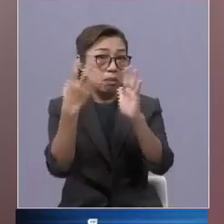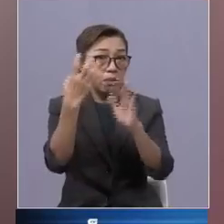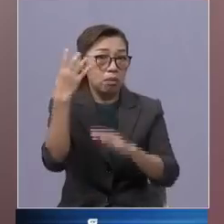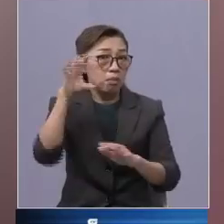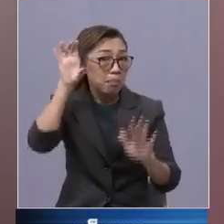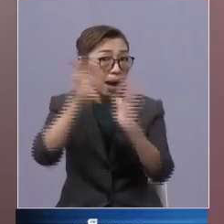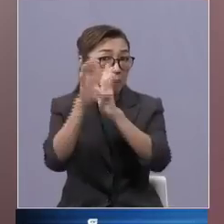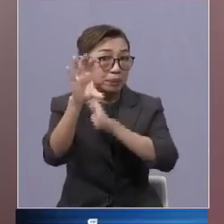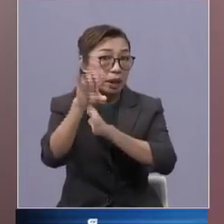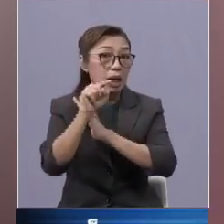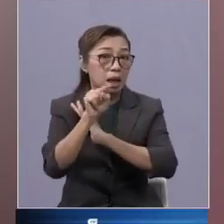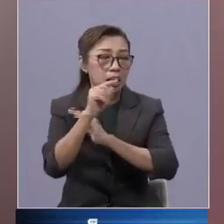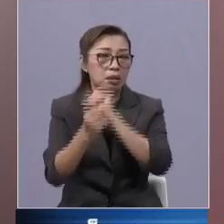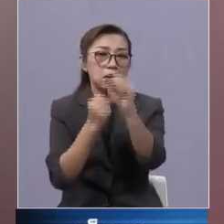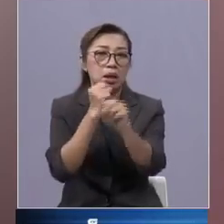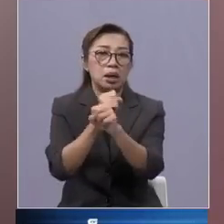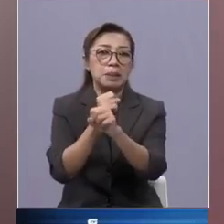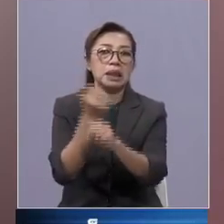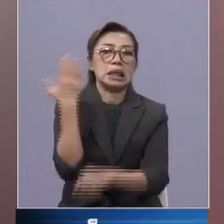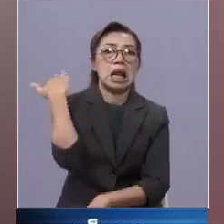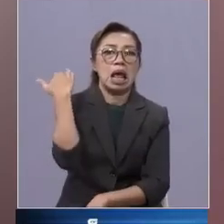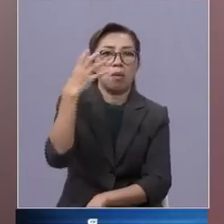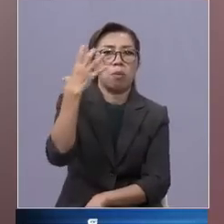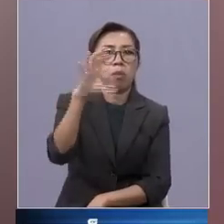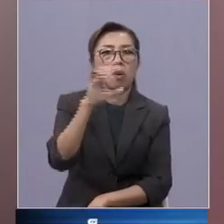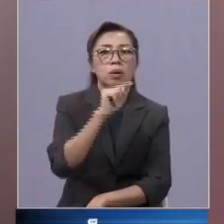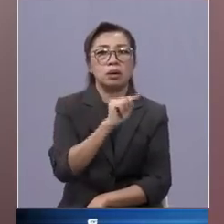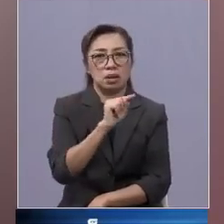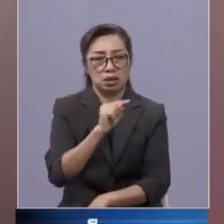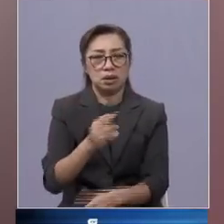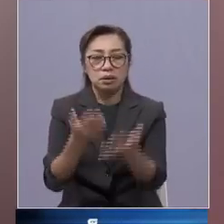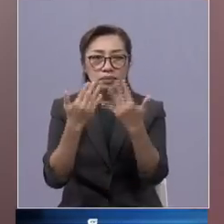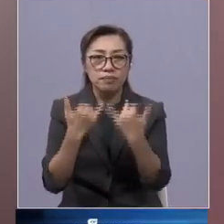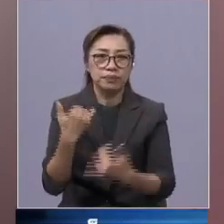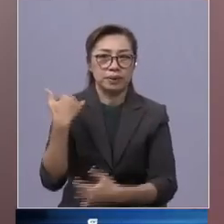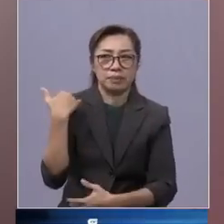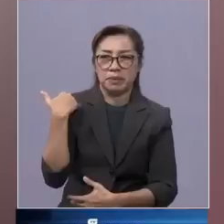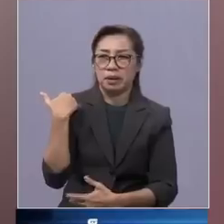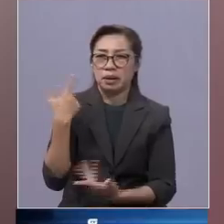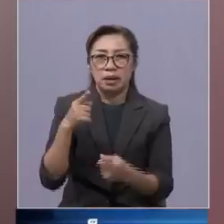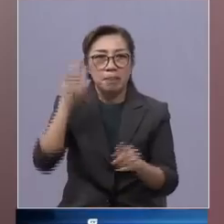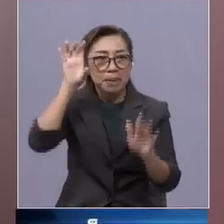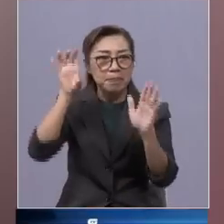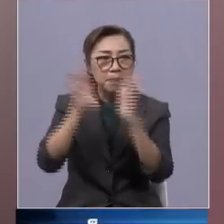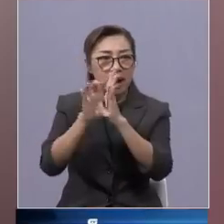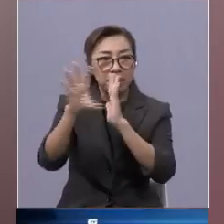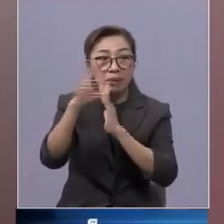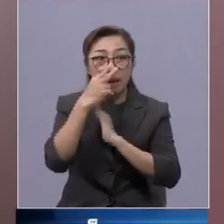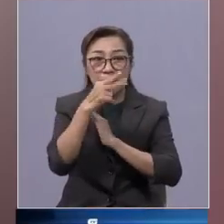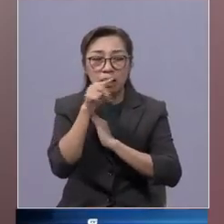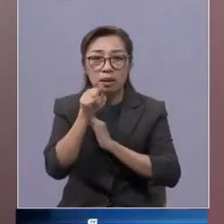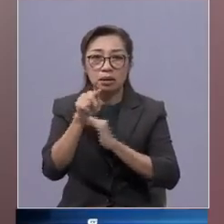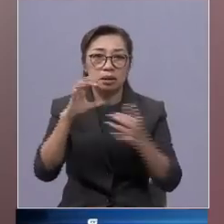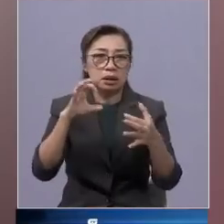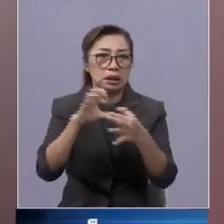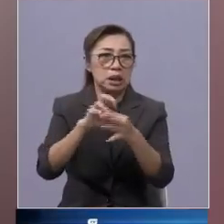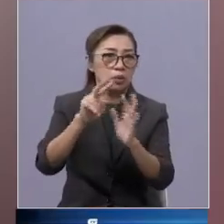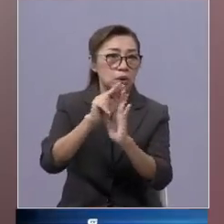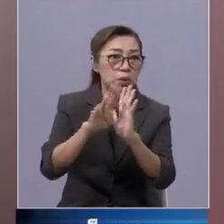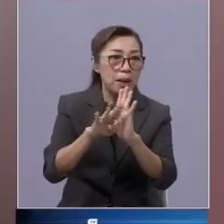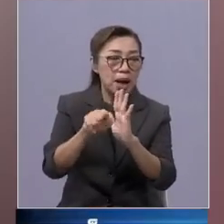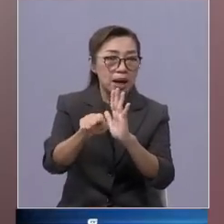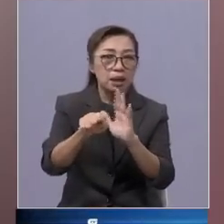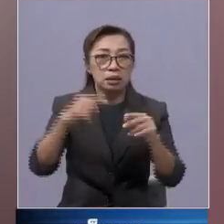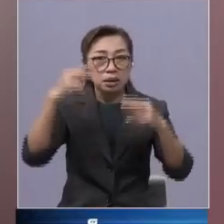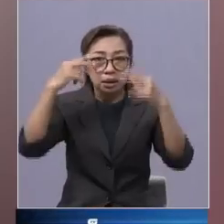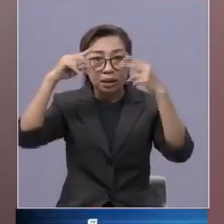2022ปีที่แล้วอ่ะ ที่แล้ว เนี่ยครับขณะเดียวกันก็จะมีภาพเนี่ยครับที่ไปดูนโยบายที่เป็นภาพของคุณเศรษ